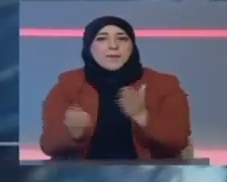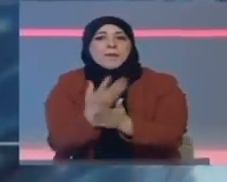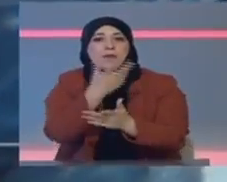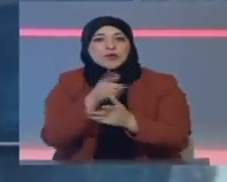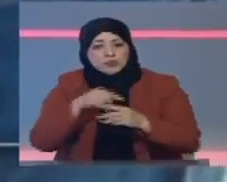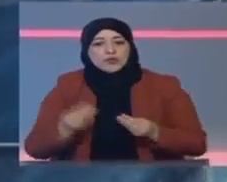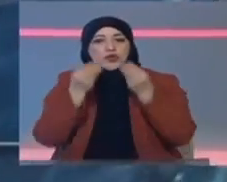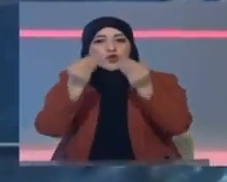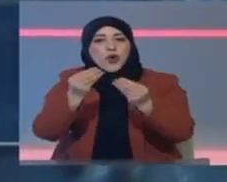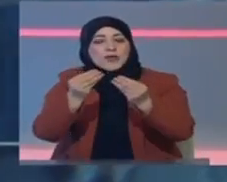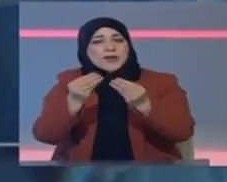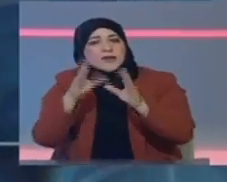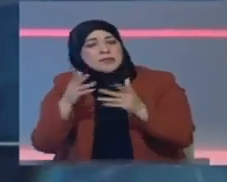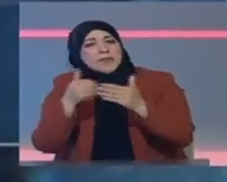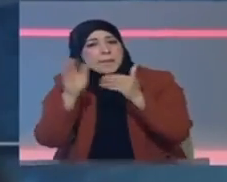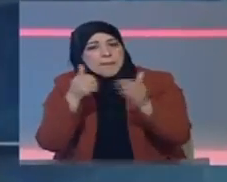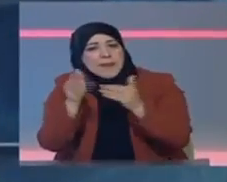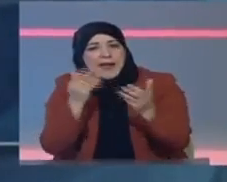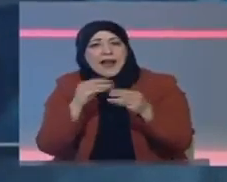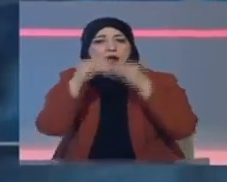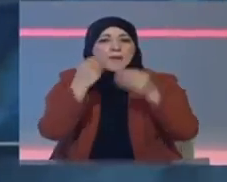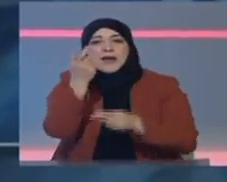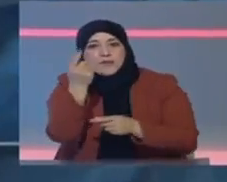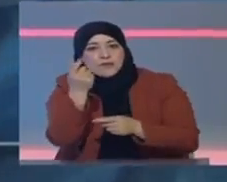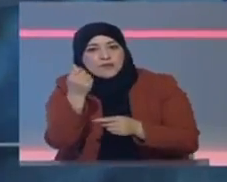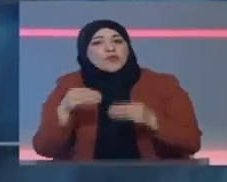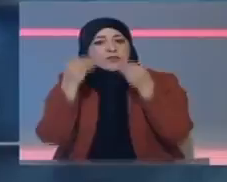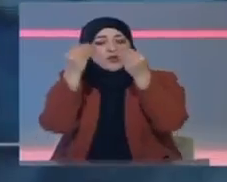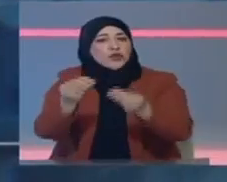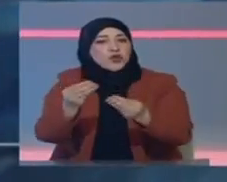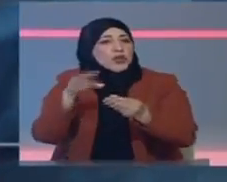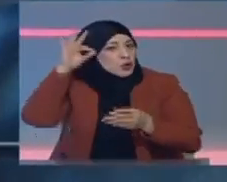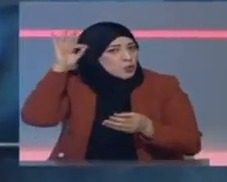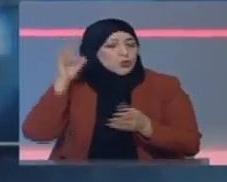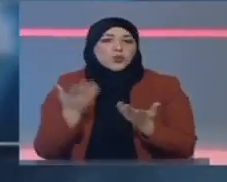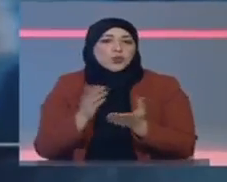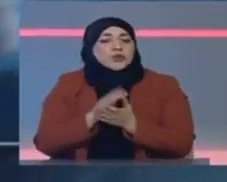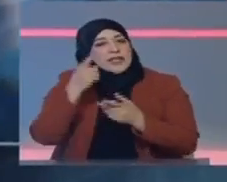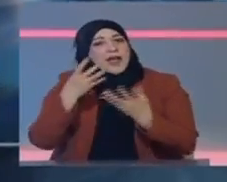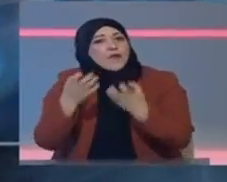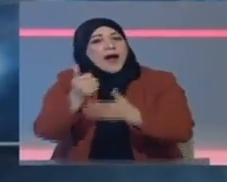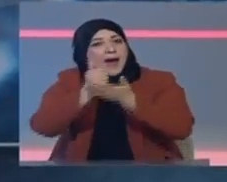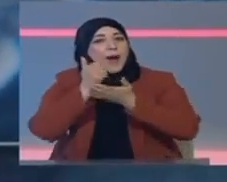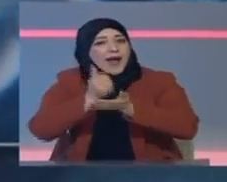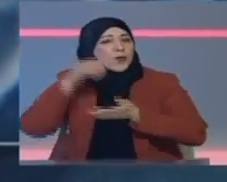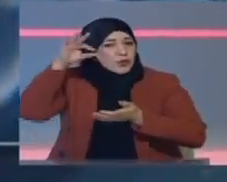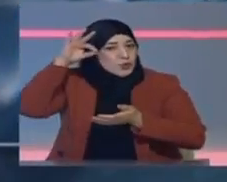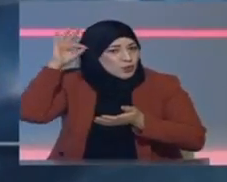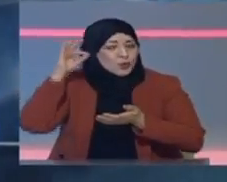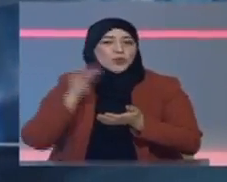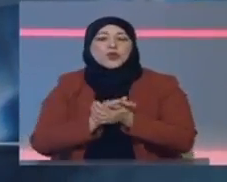توفر في حدود امكانيات ها الوسائل الماديه اللازمه لها وكل ما تحتاجه من وسائل وقائيه ومن مستلزمات